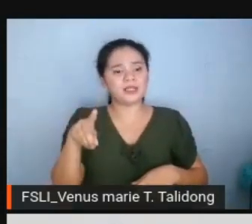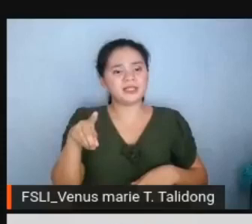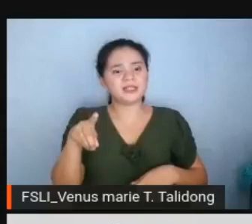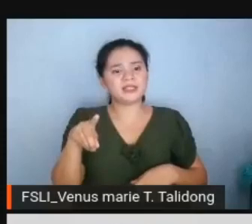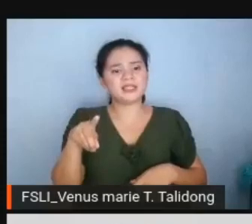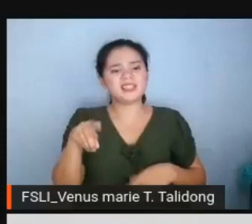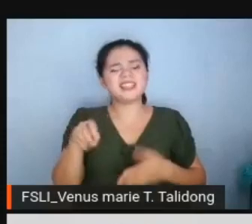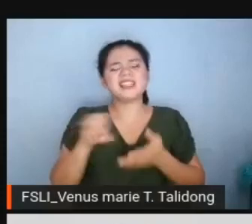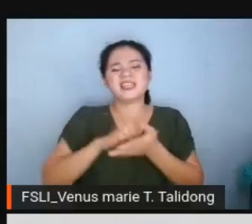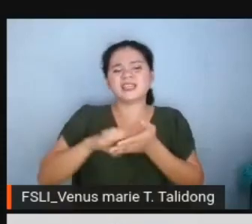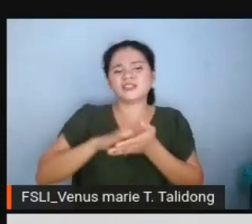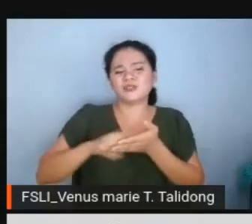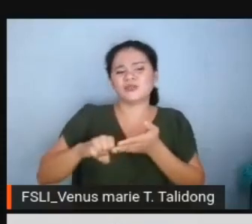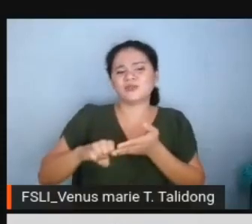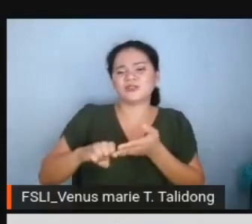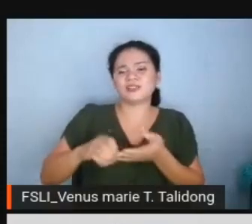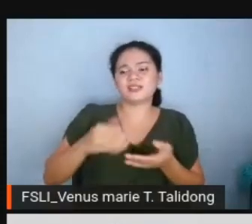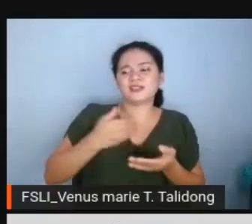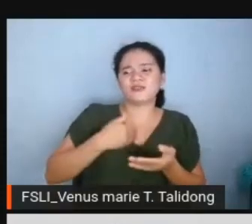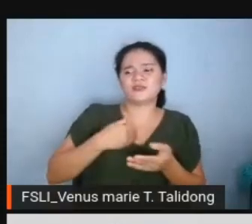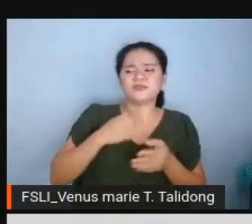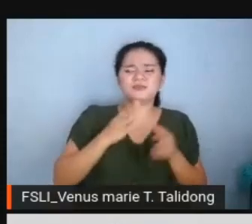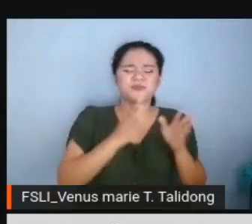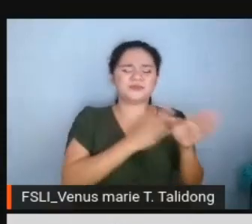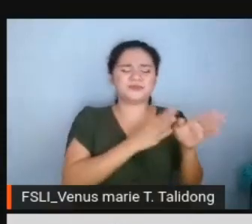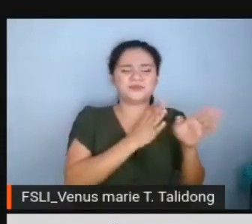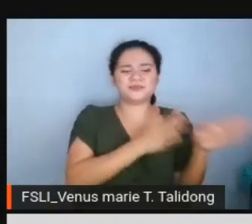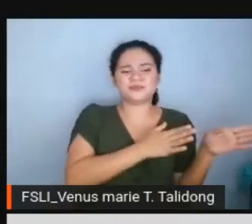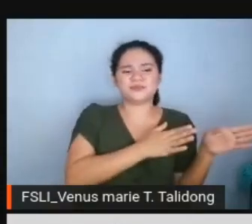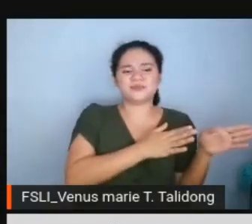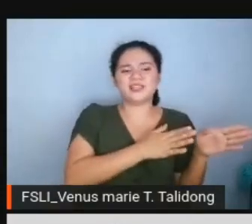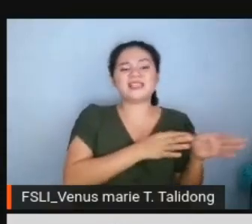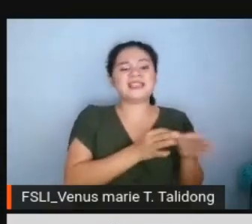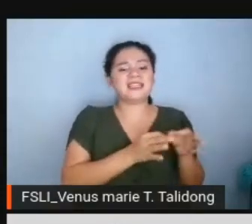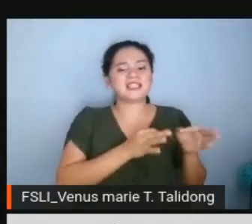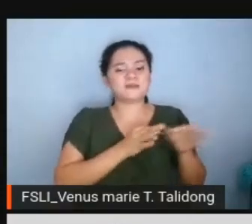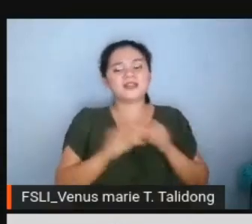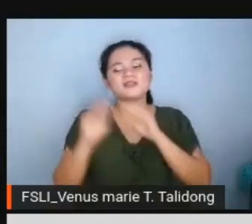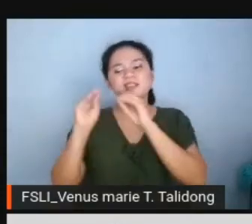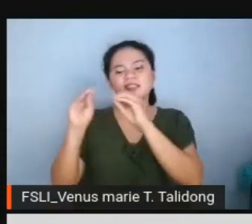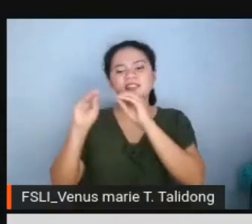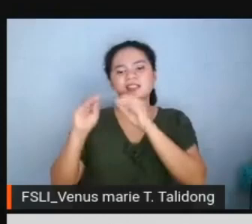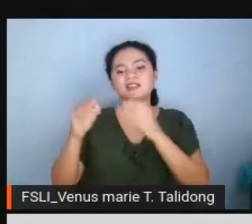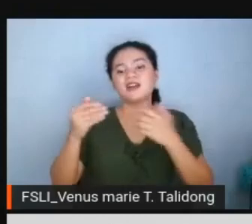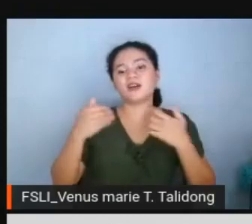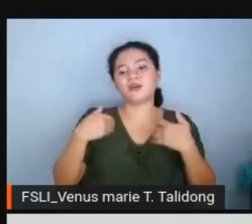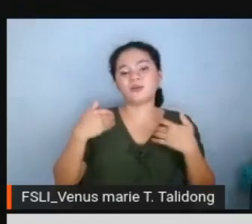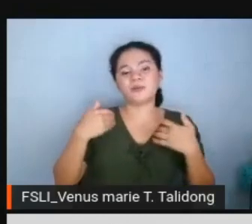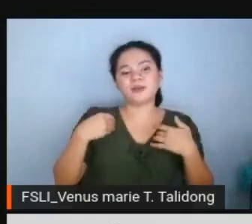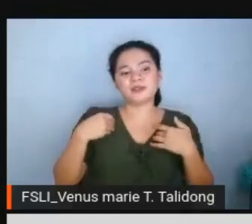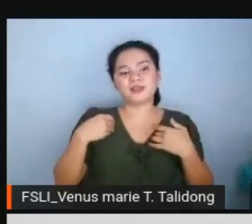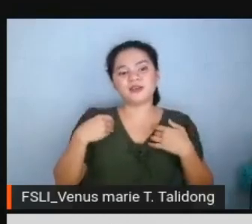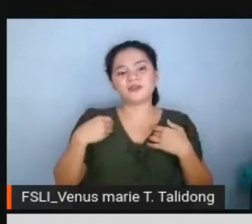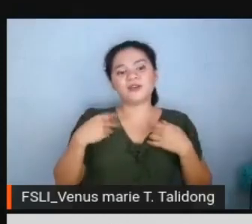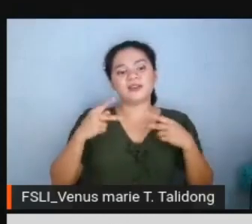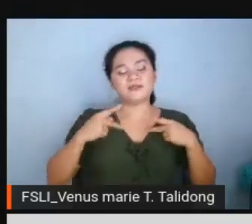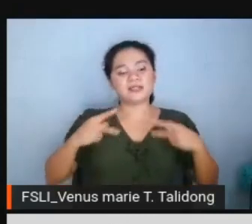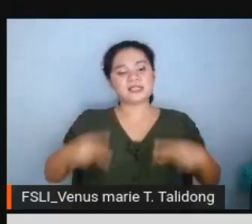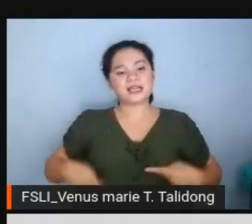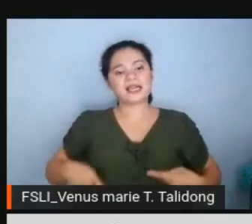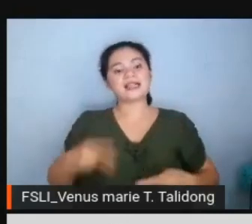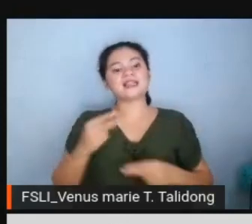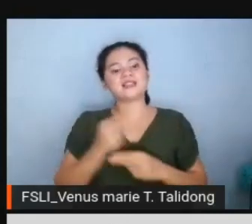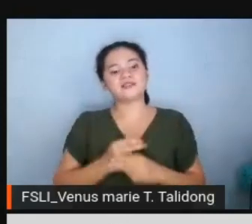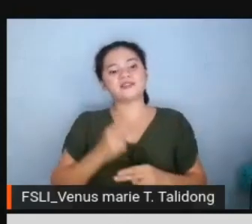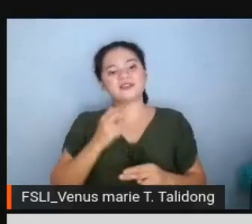myself from that activity. And again, I would explain to the teacher na ganito, ganyan. And luckily, very